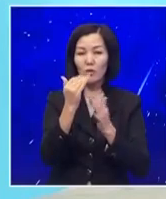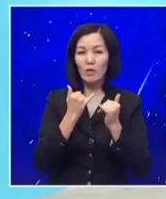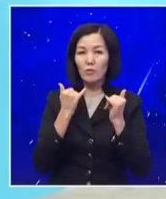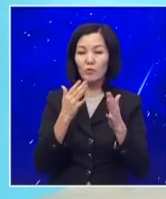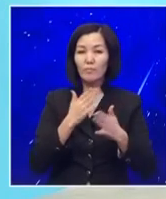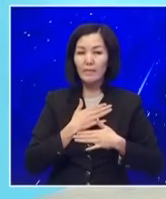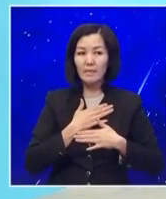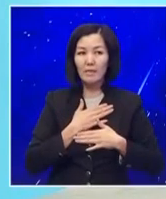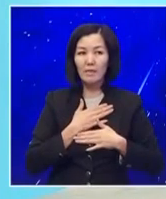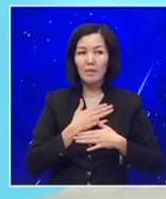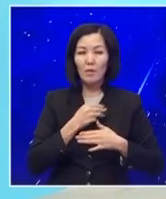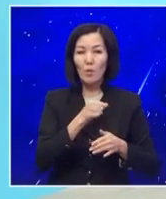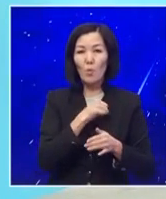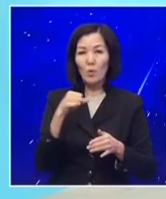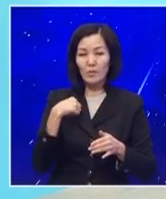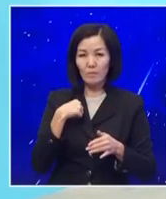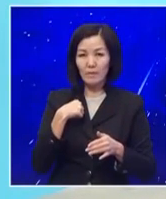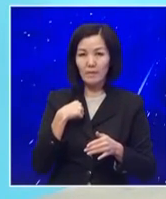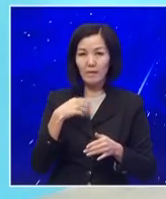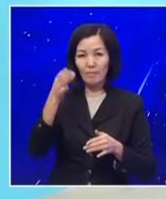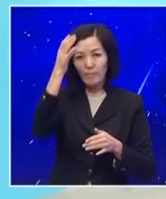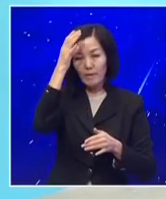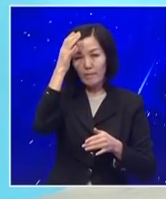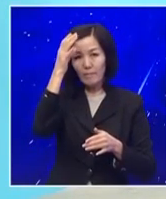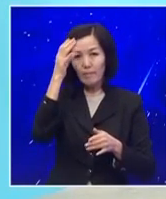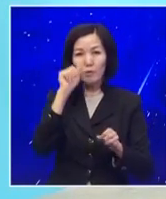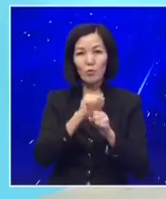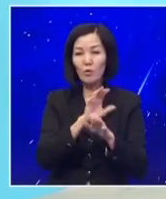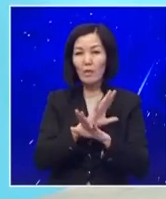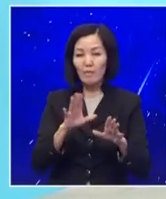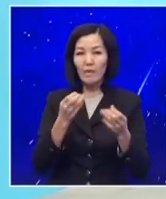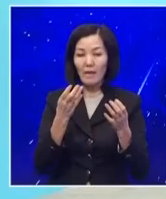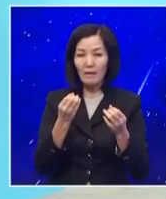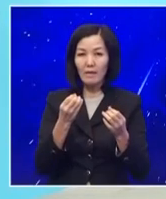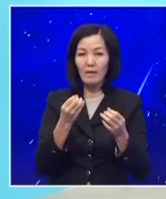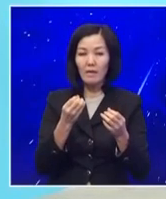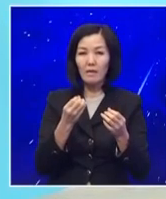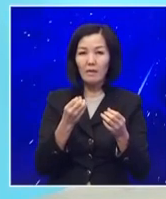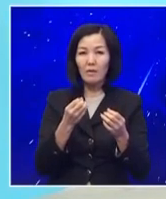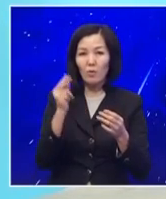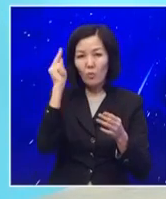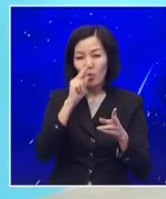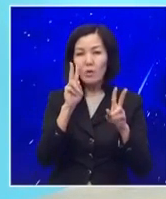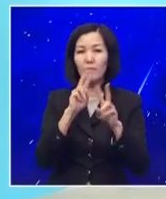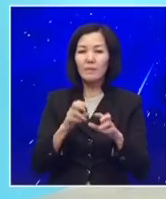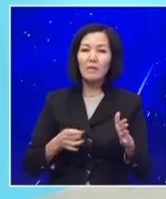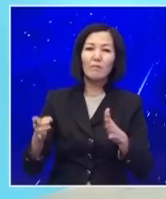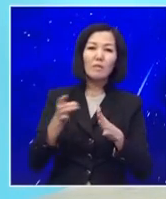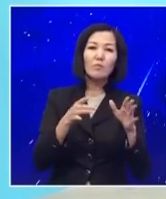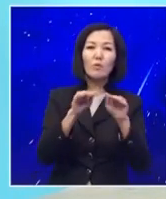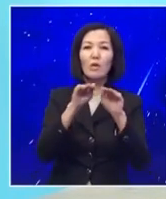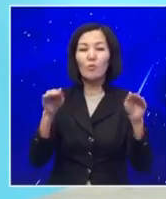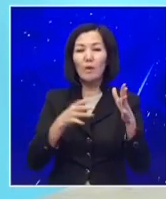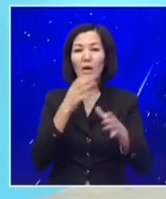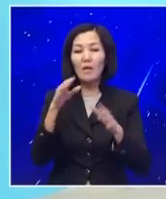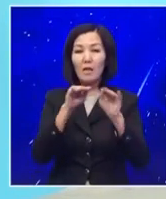біз тек қана өзіміздің біліммен ғана шектелмей, сонымен қатар енді республикалық деңгейде,